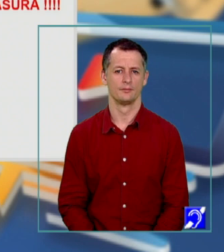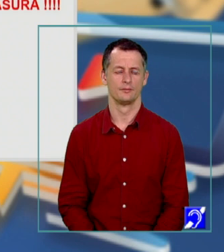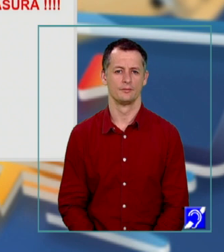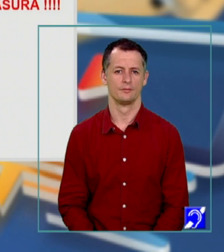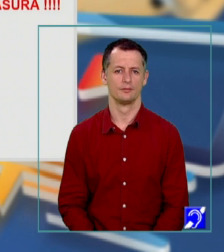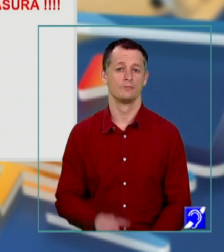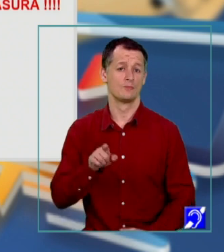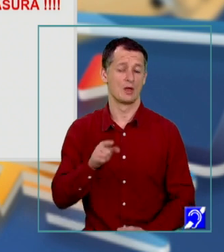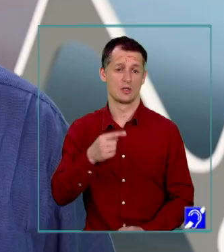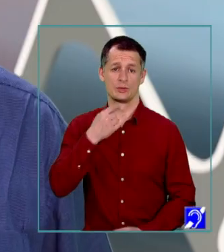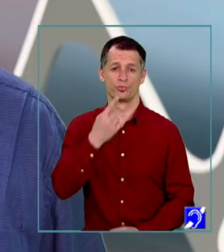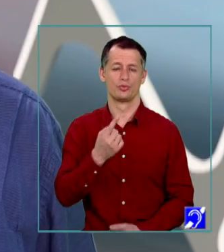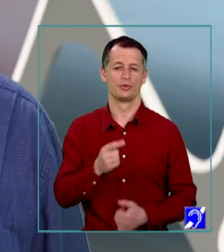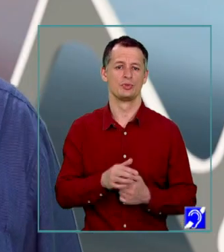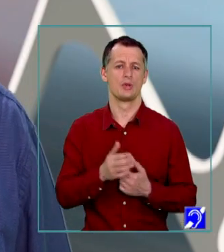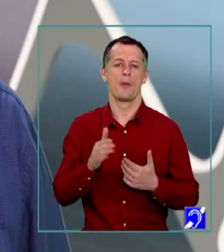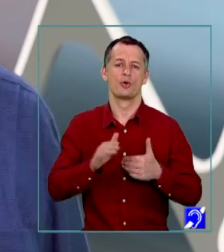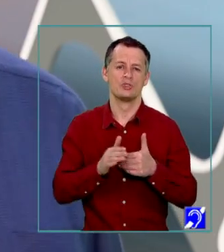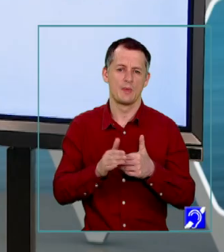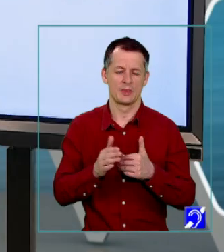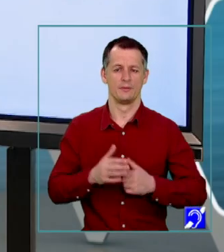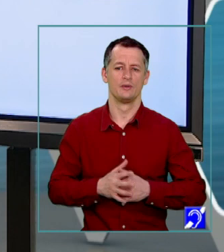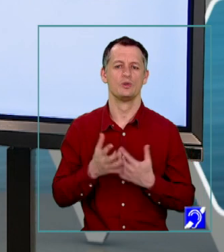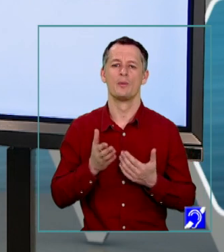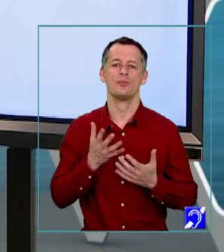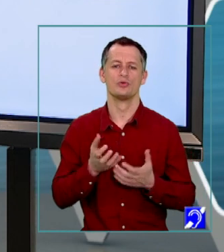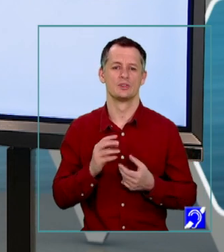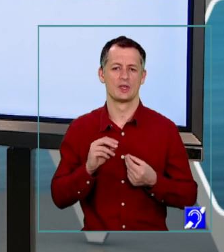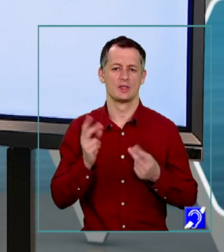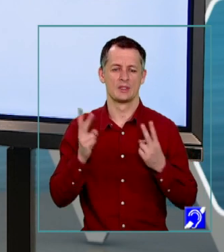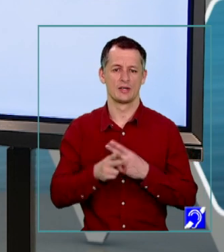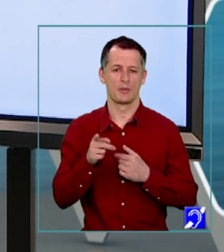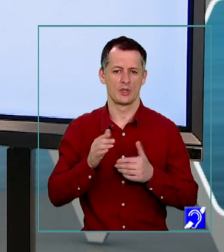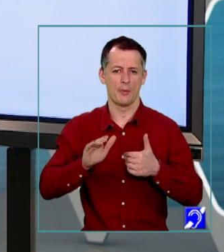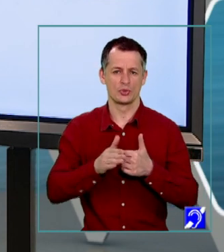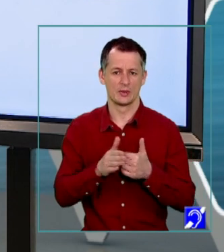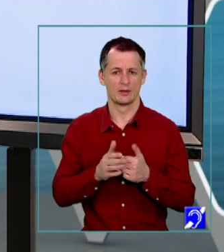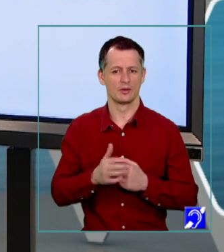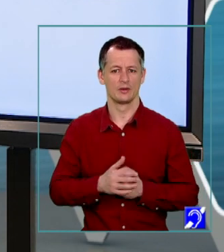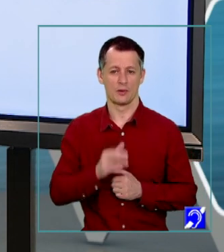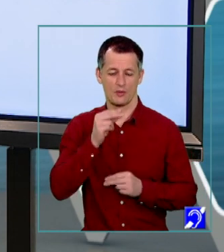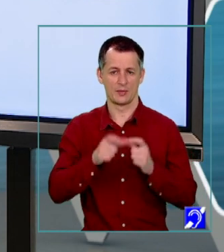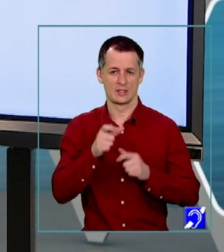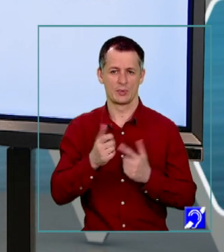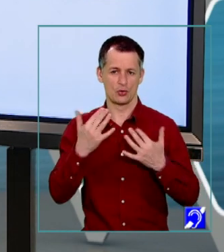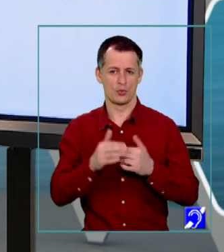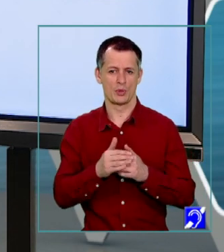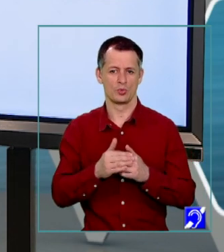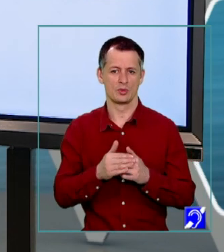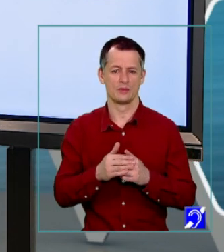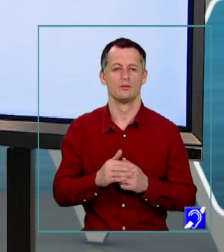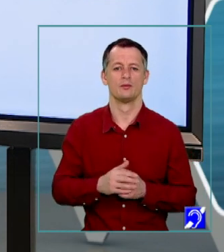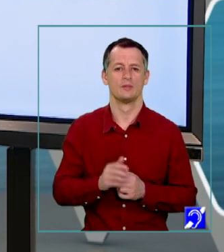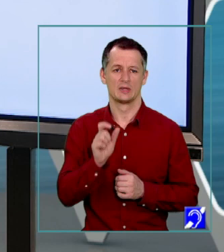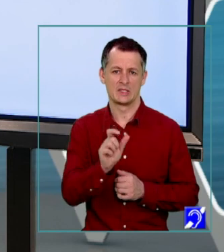detalia puțin ce se înțelege prin aproximativ. De obicei, prin aproximativ ne referim la numărul de decimale.